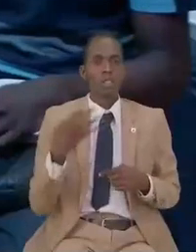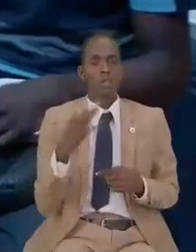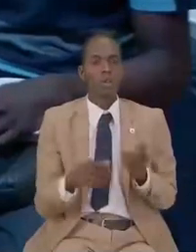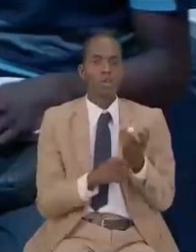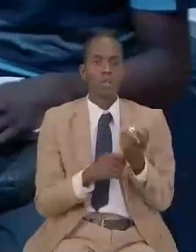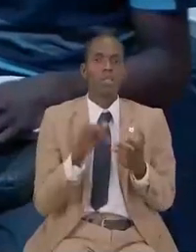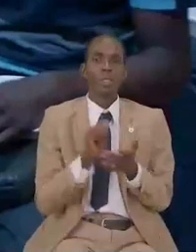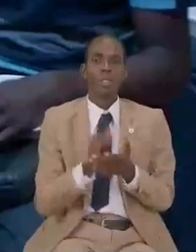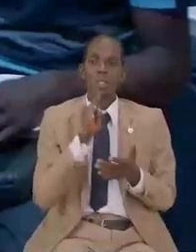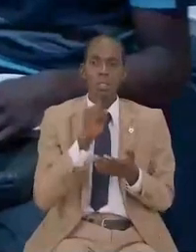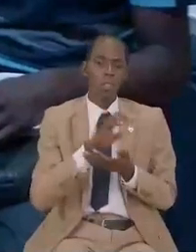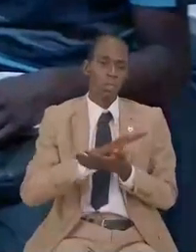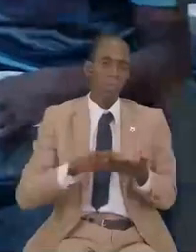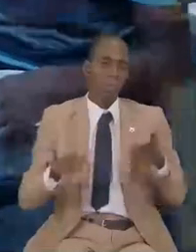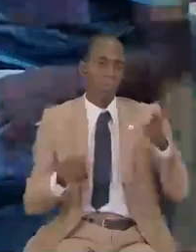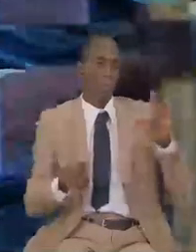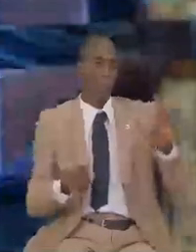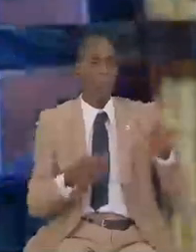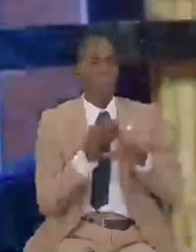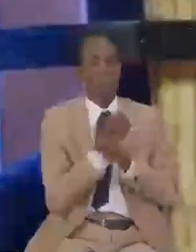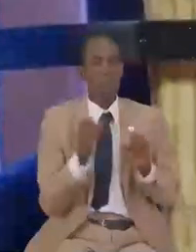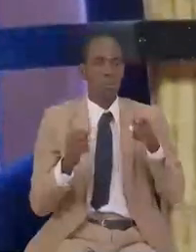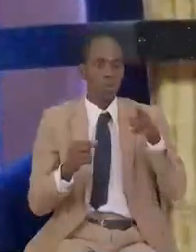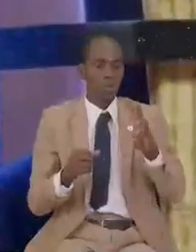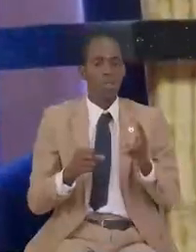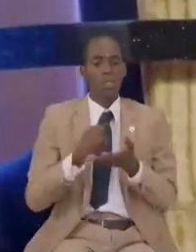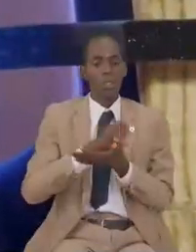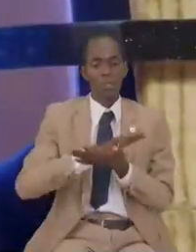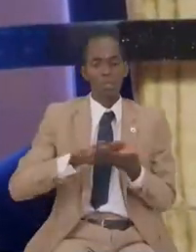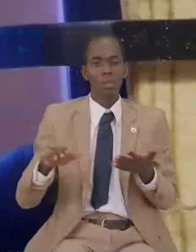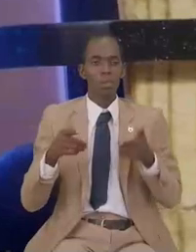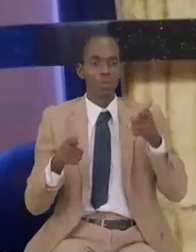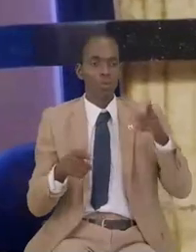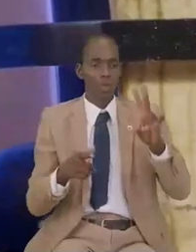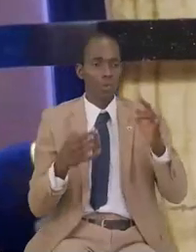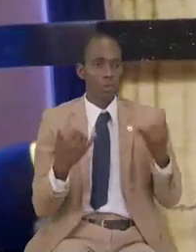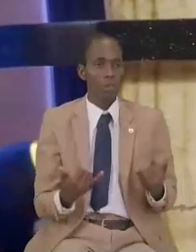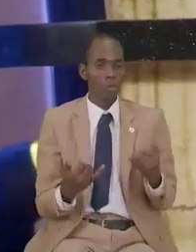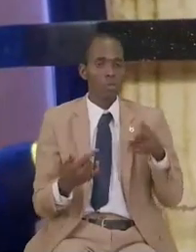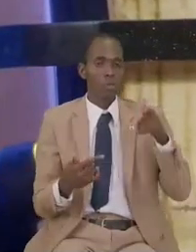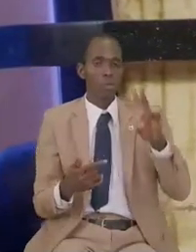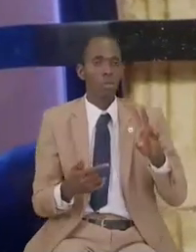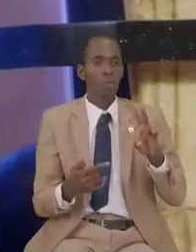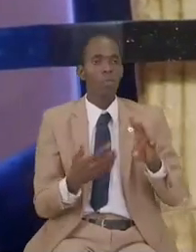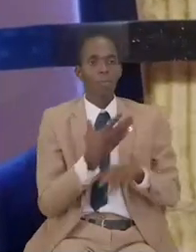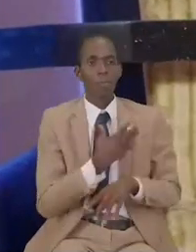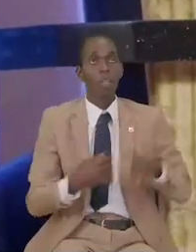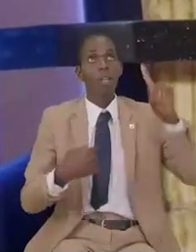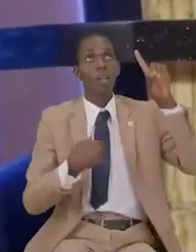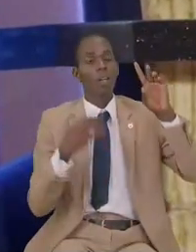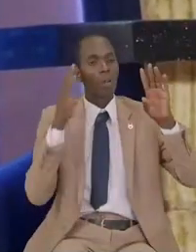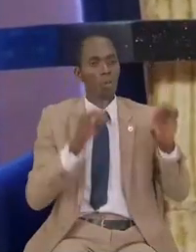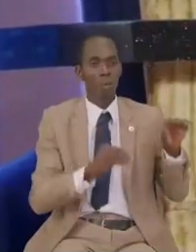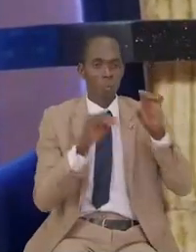Oui, le verset 25, c'est le salut. Verset 27, verset 6, il dit, j'ôterai de votre corps le cœur